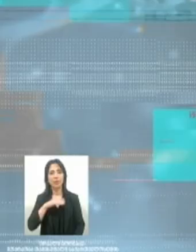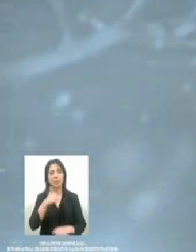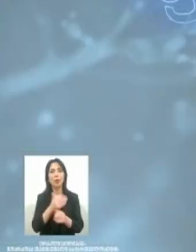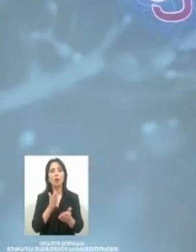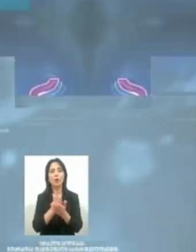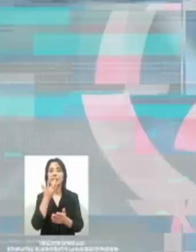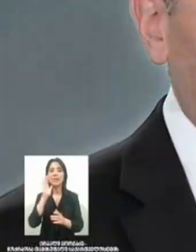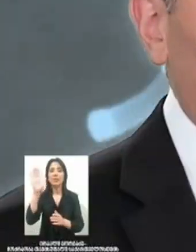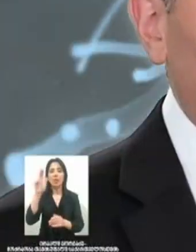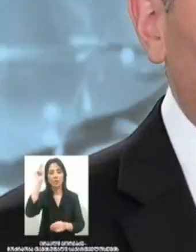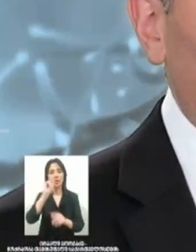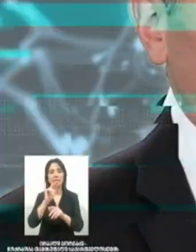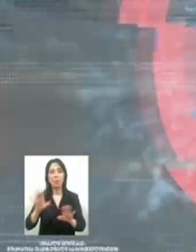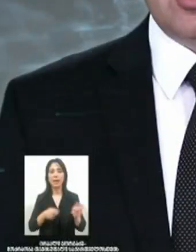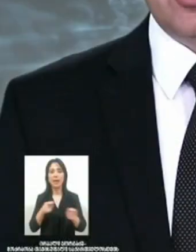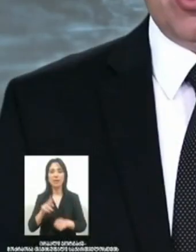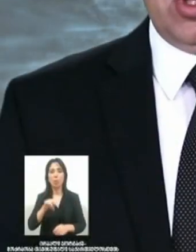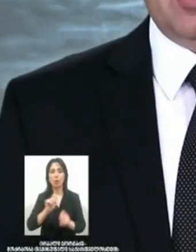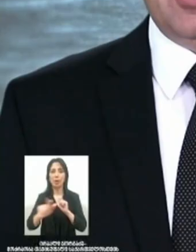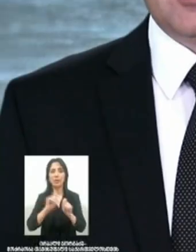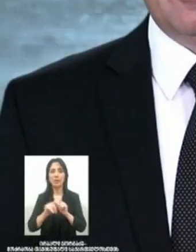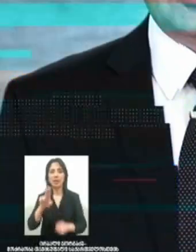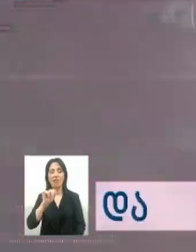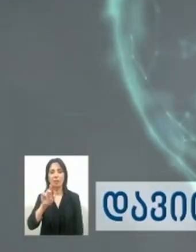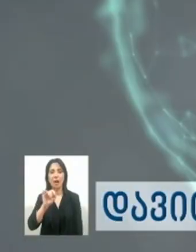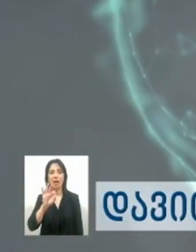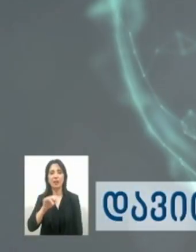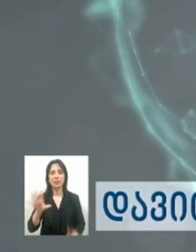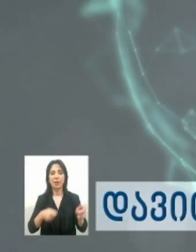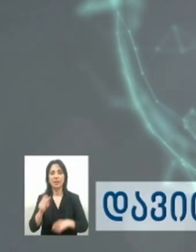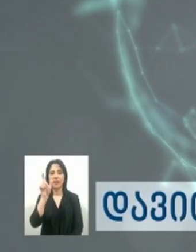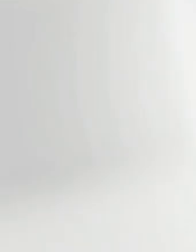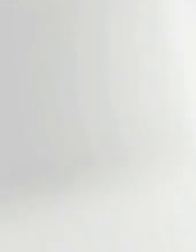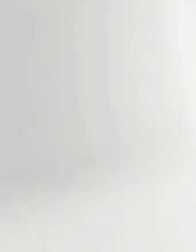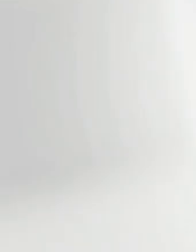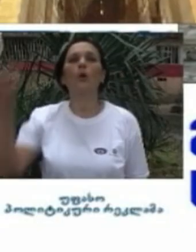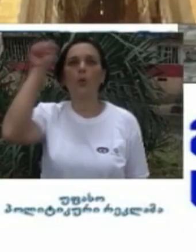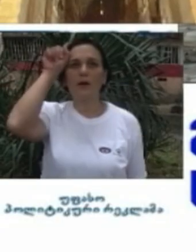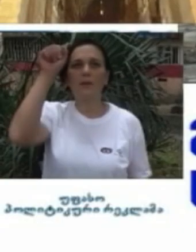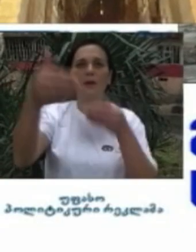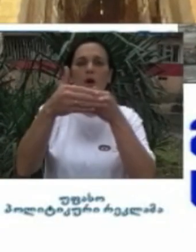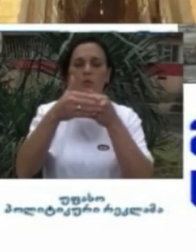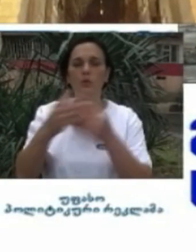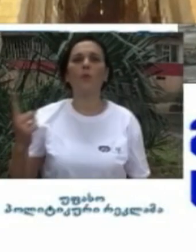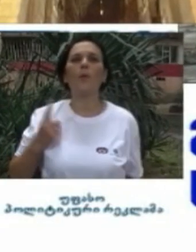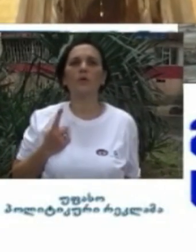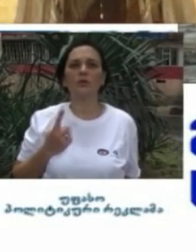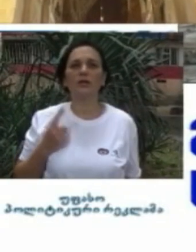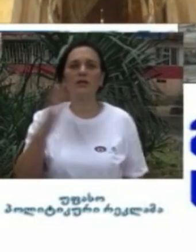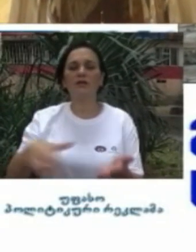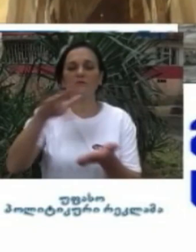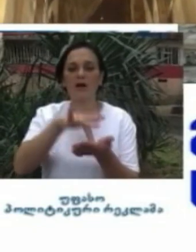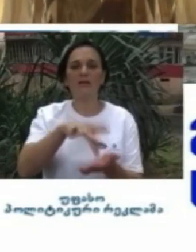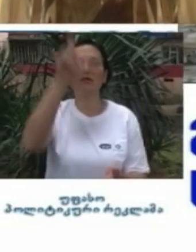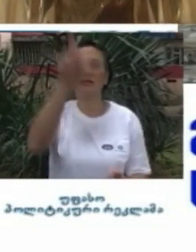ჩვენი პრიორიტეტია. საზღვარგარეთ სწავლა პრეზიდენტის ფონდის დაფინანსებით. დავით ბაქრაძე პრეზიდენტად. უფართან მიახლების